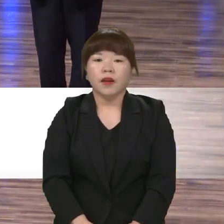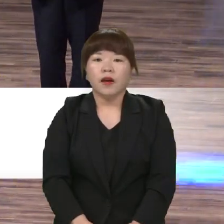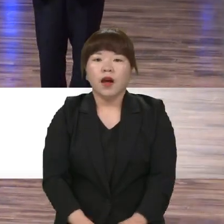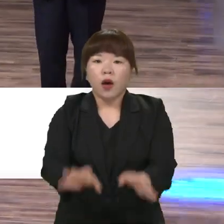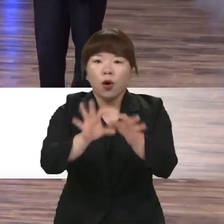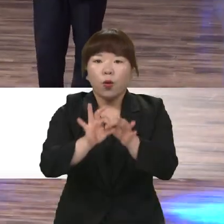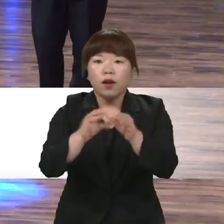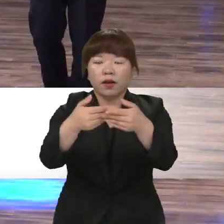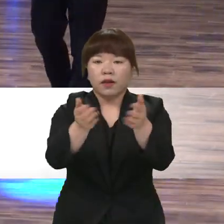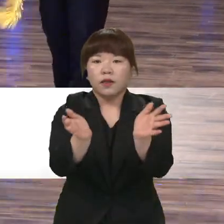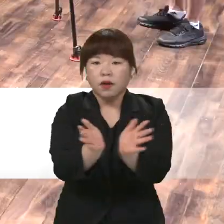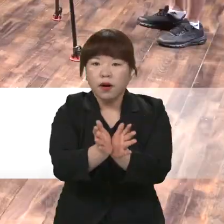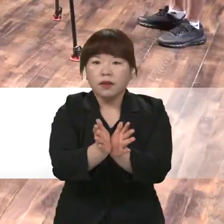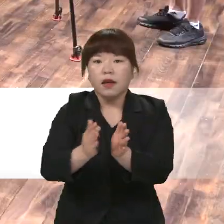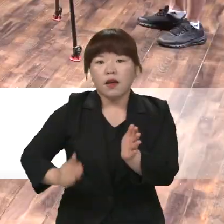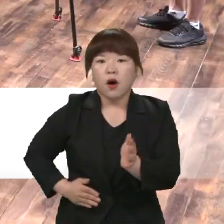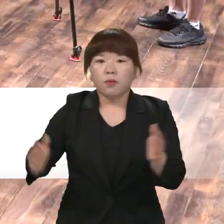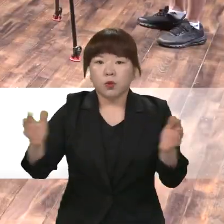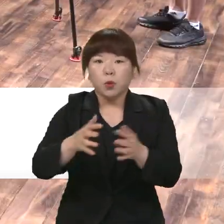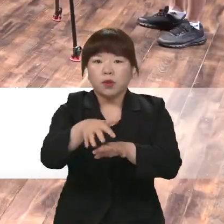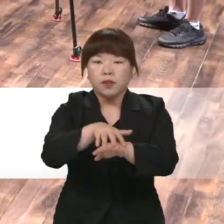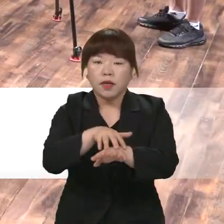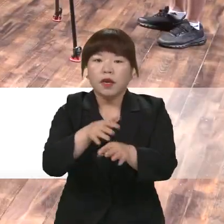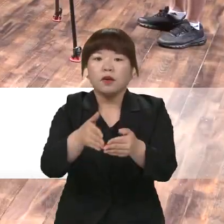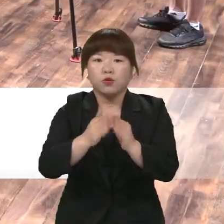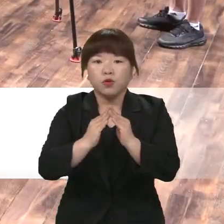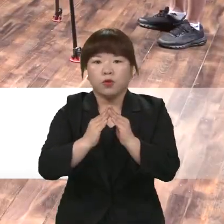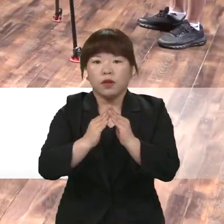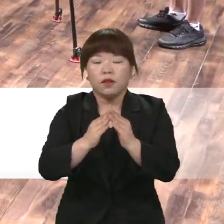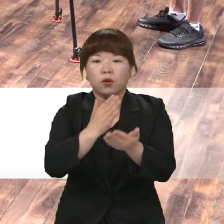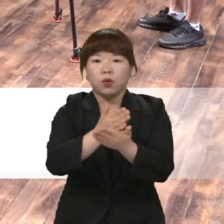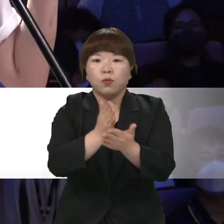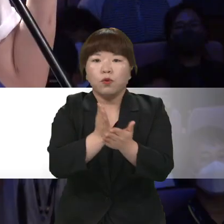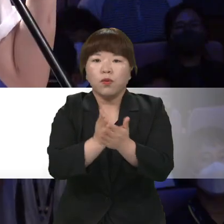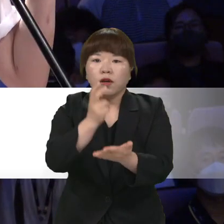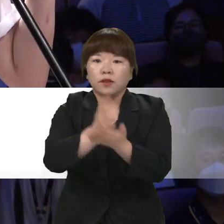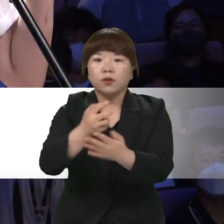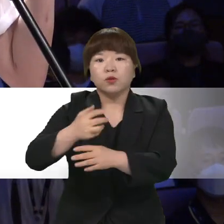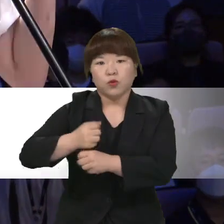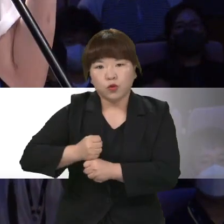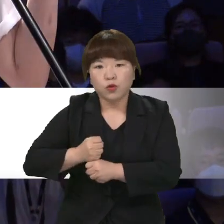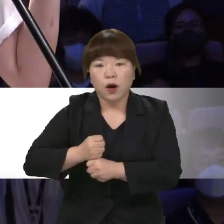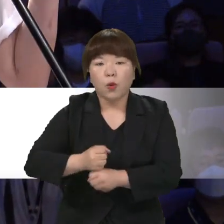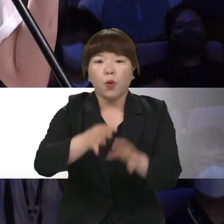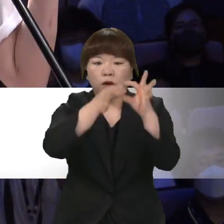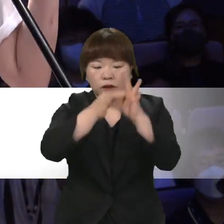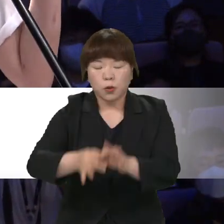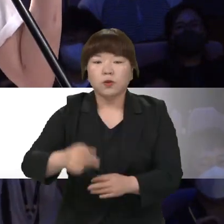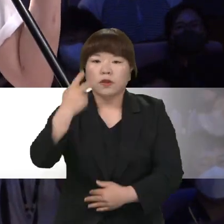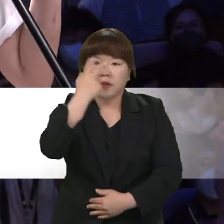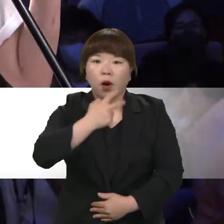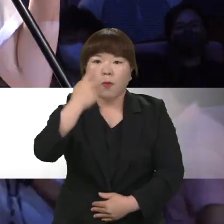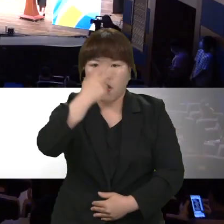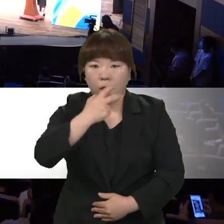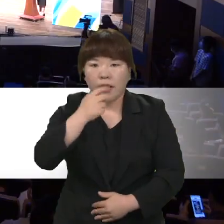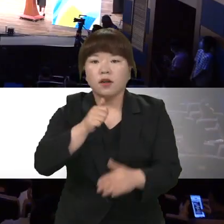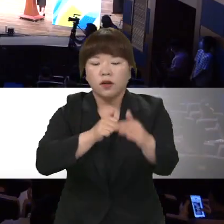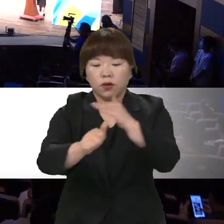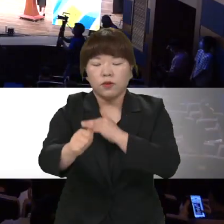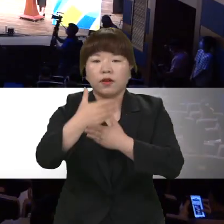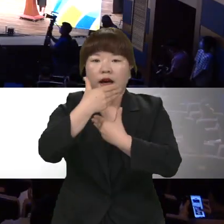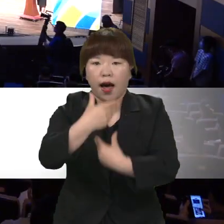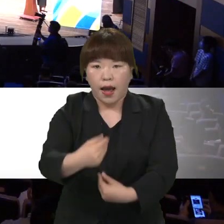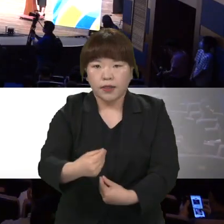훨씬 의 유관기관 및 단체와 협조체계를 구축해 종목별 지침을 준수하고 지속적인 점검으로 선수단이